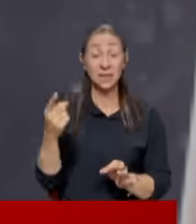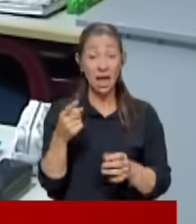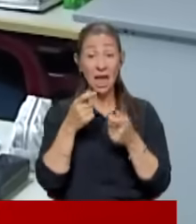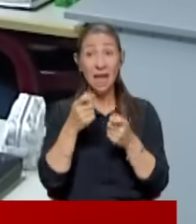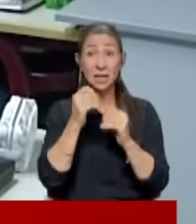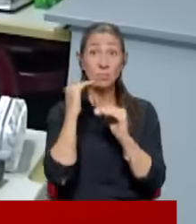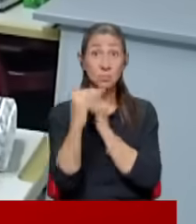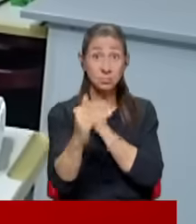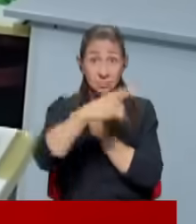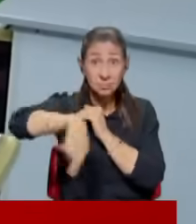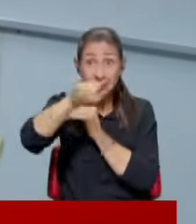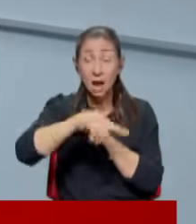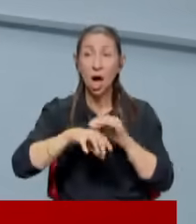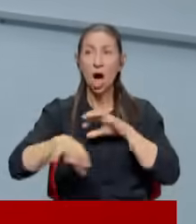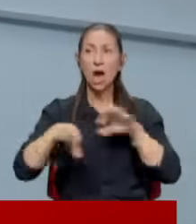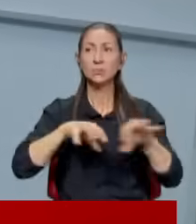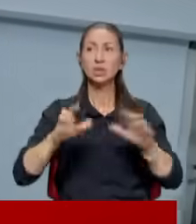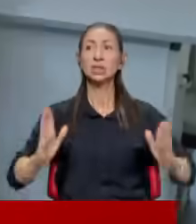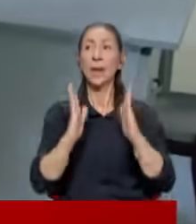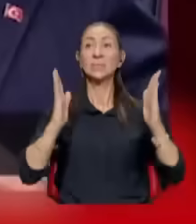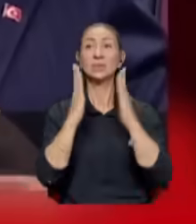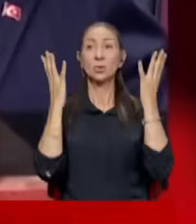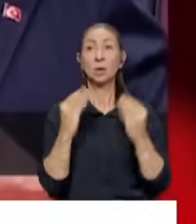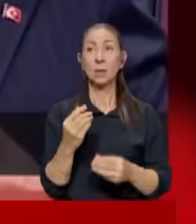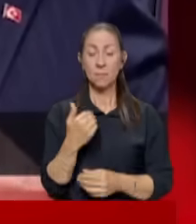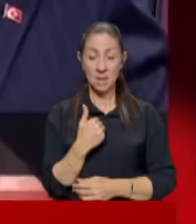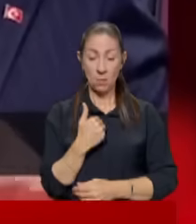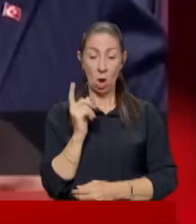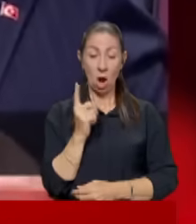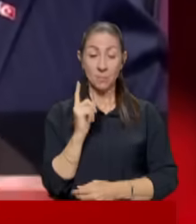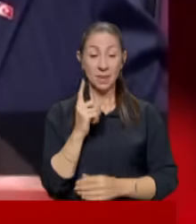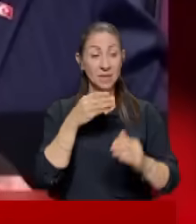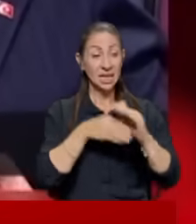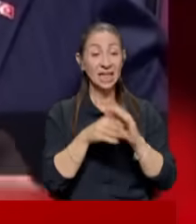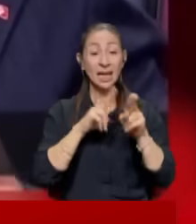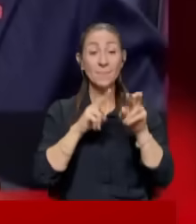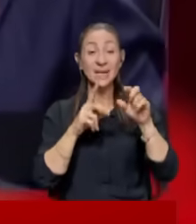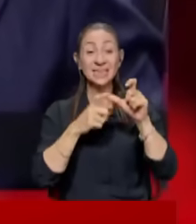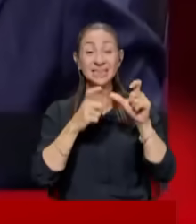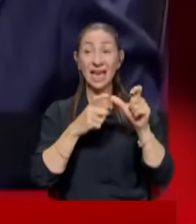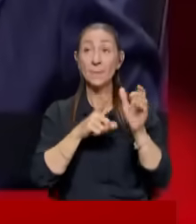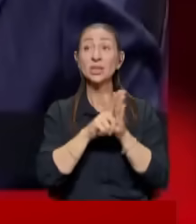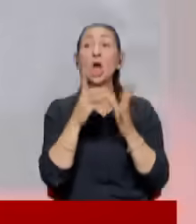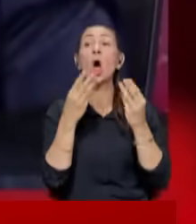Eğitim camiasından ayrımcılık tepkisi yükseldi. Benim öğretmenimin girdiği KPSS sınavında